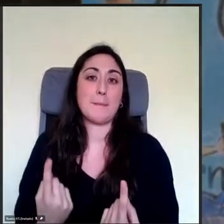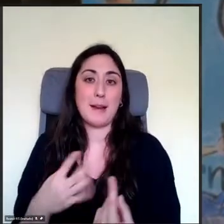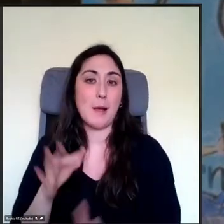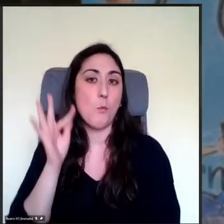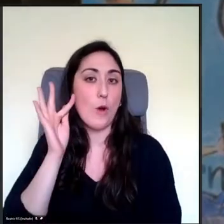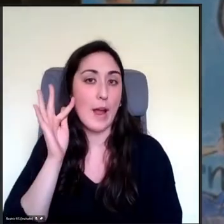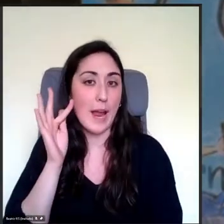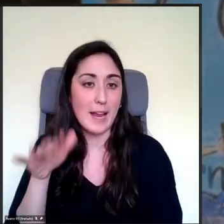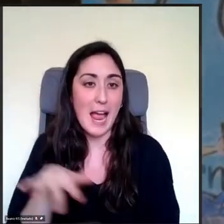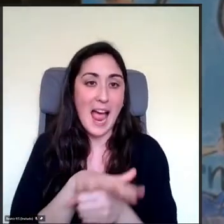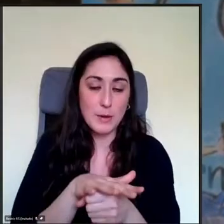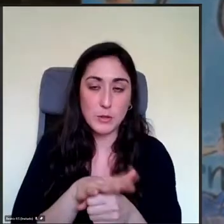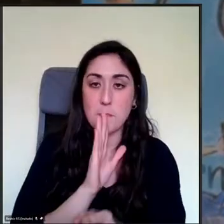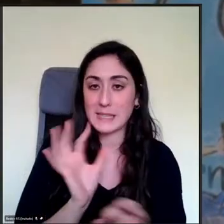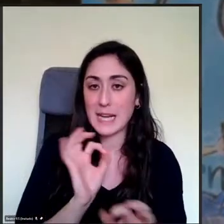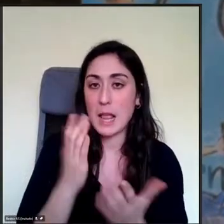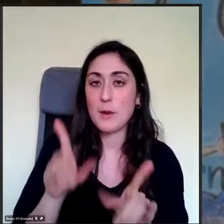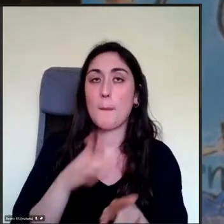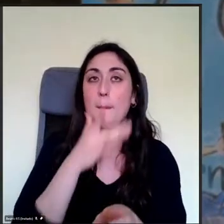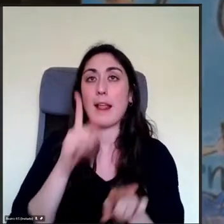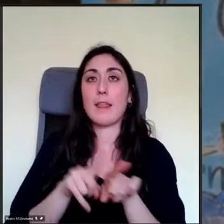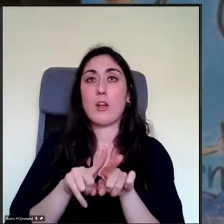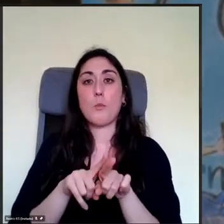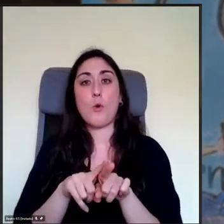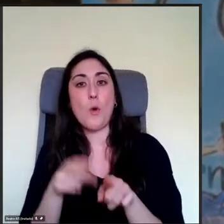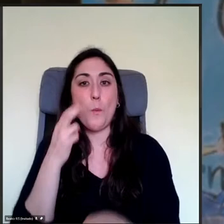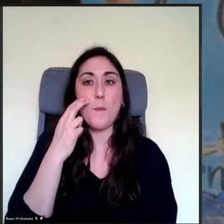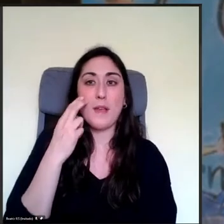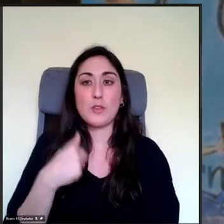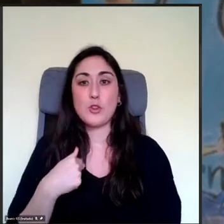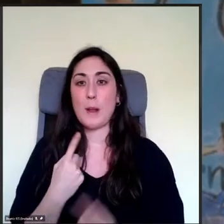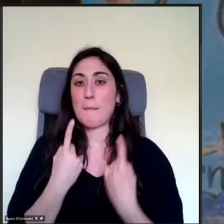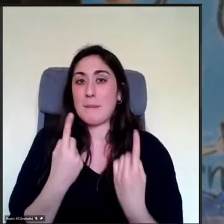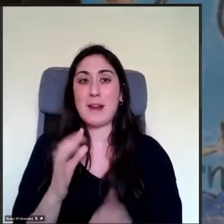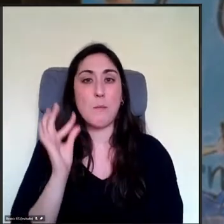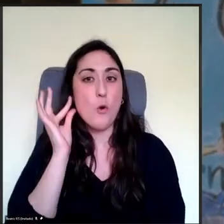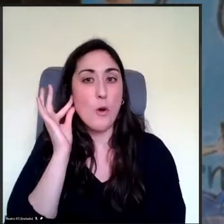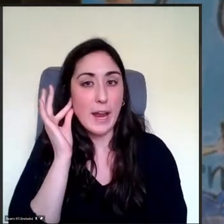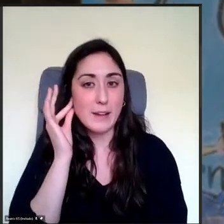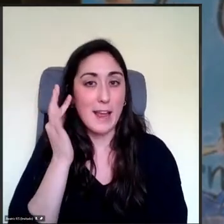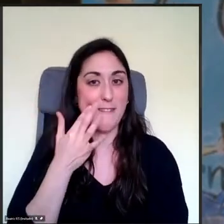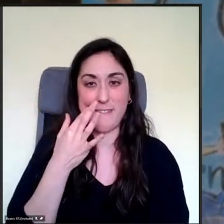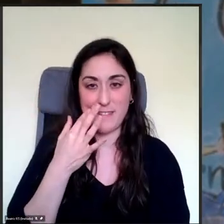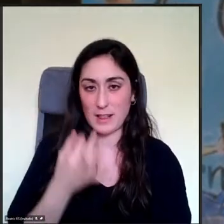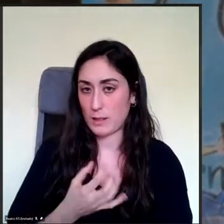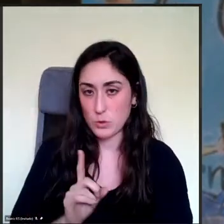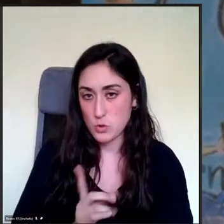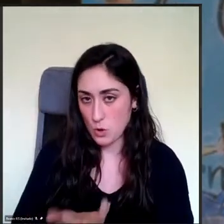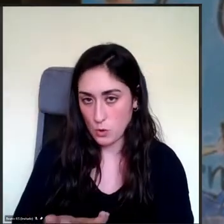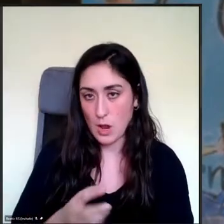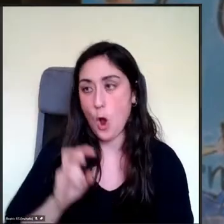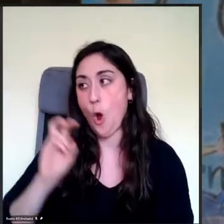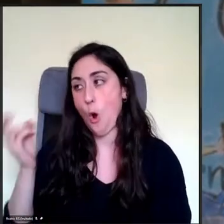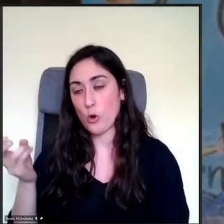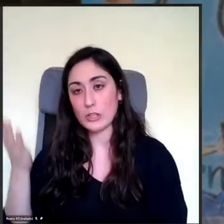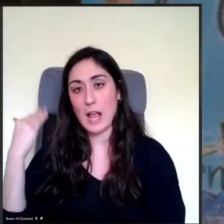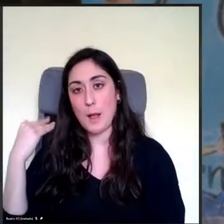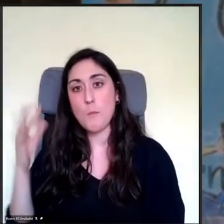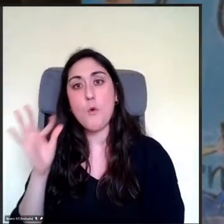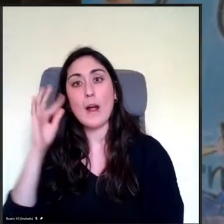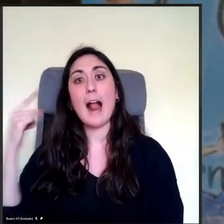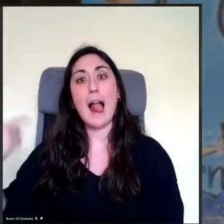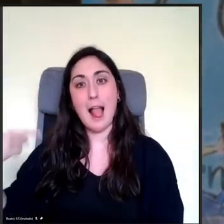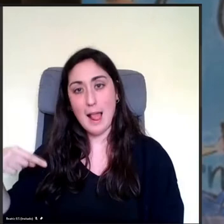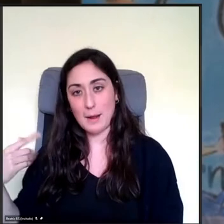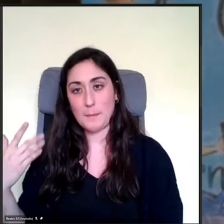un temor o un neguit de seré la primera en fer això quan no és cert. Per tant, aquest neguit el podem eliminar justament donant